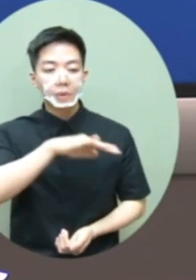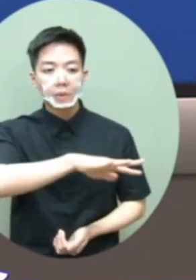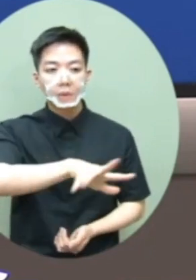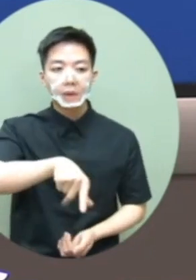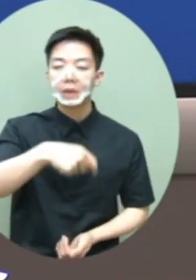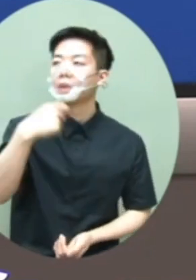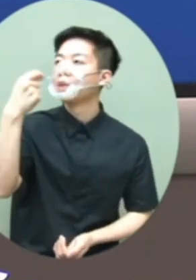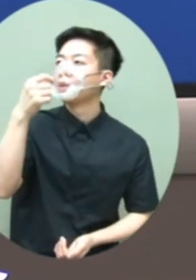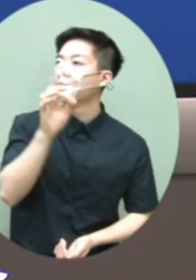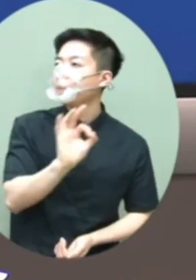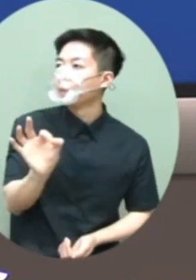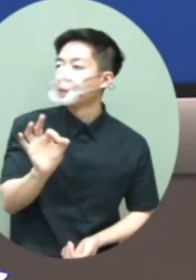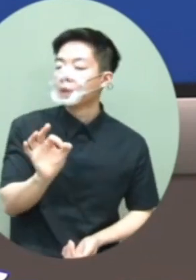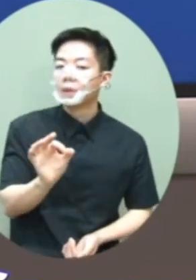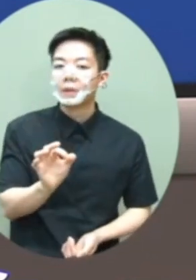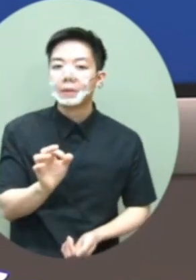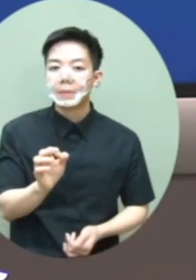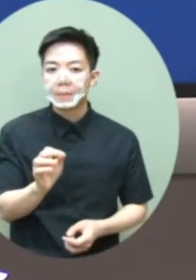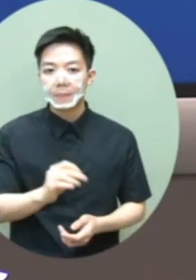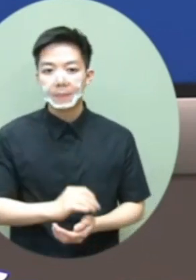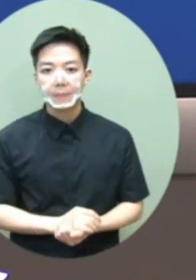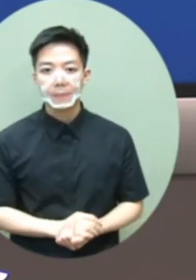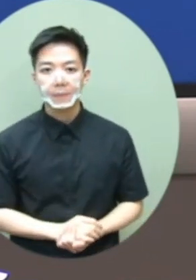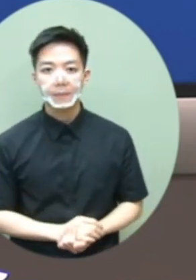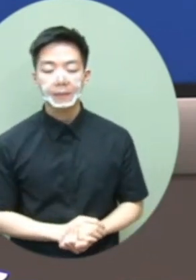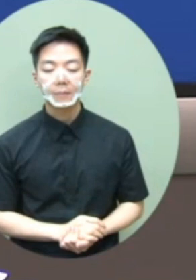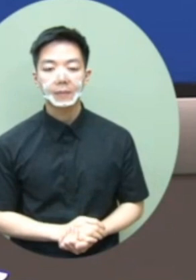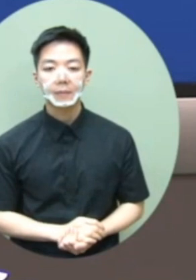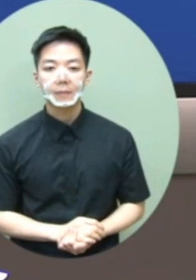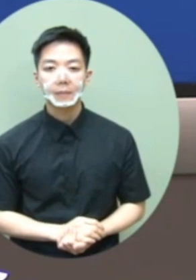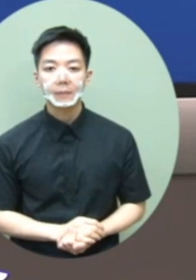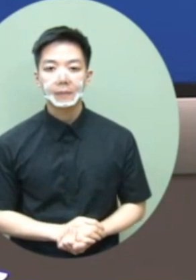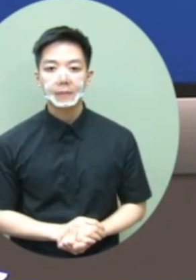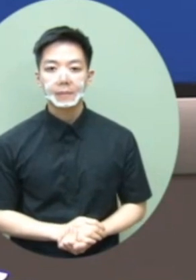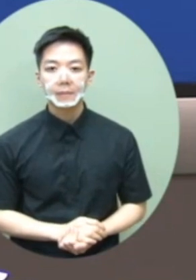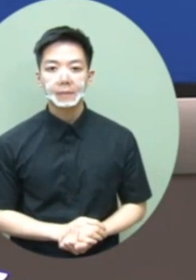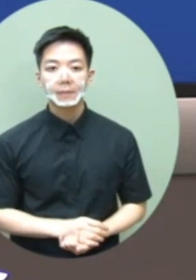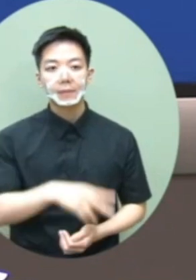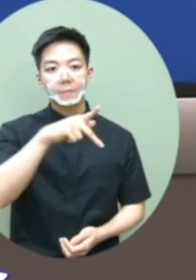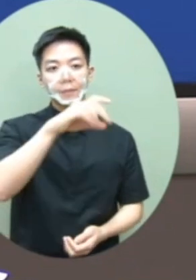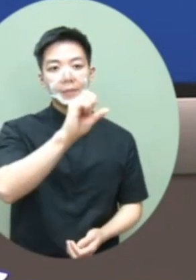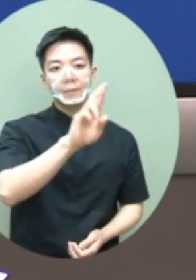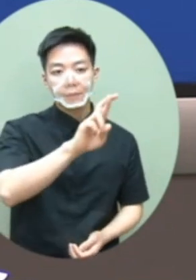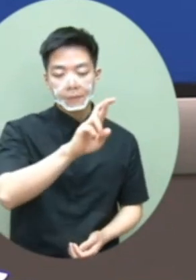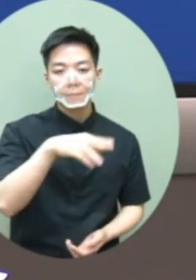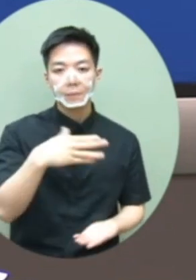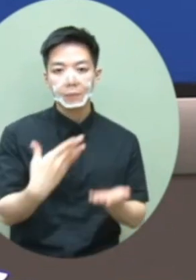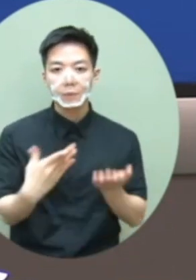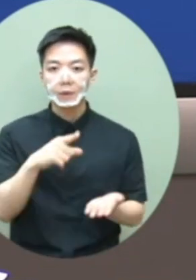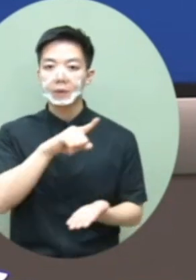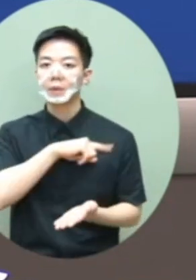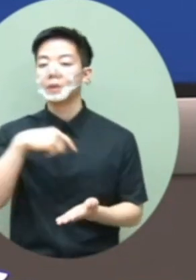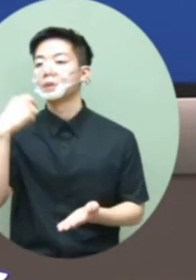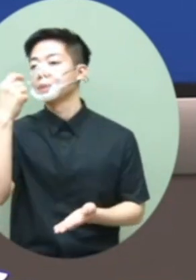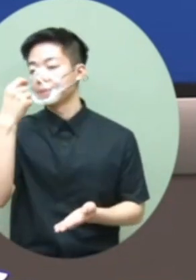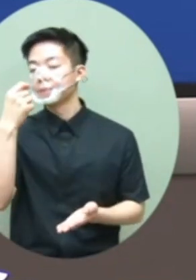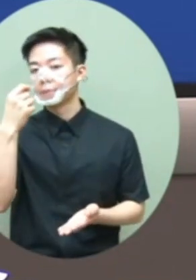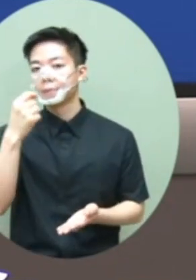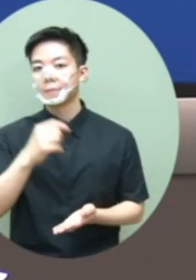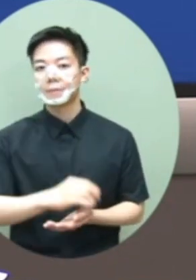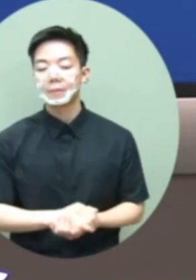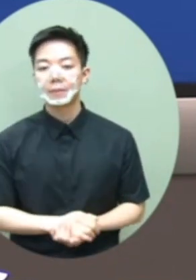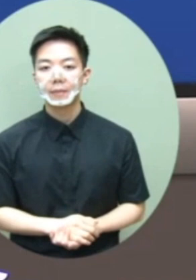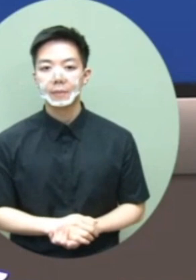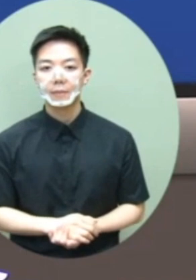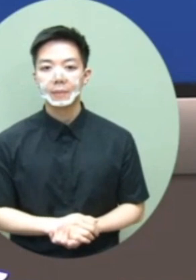般嘅發展咧，佢應該係無論係核酸檢測或者係快速抗原檢測，